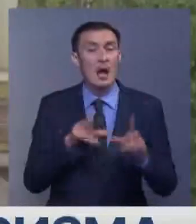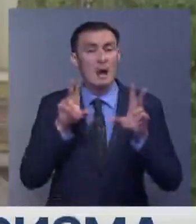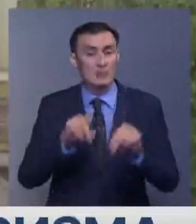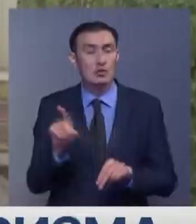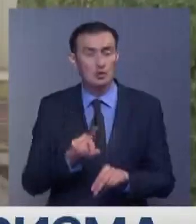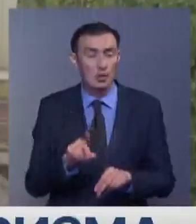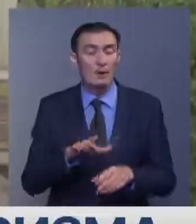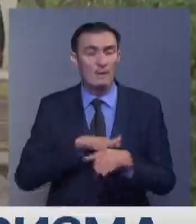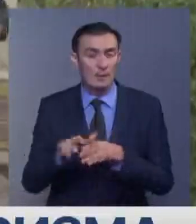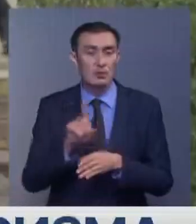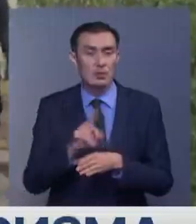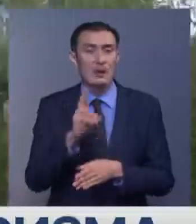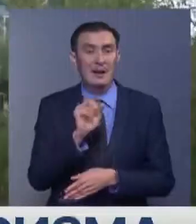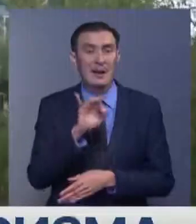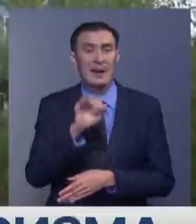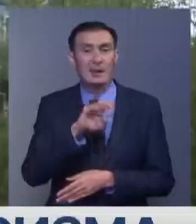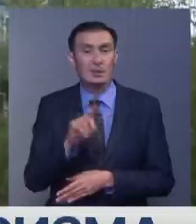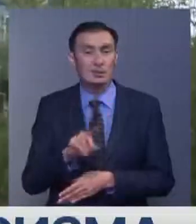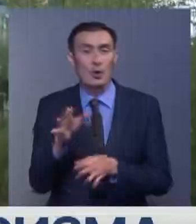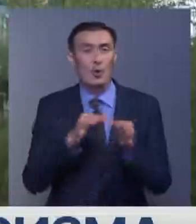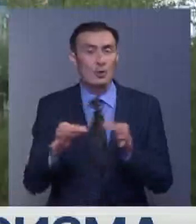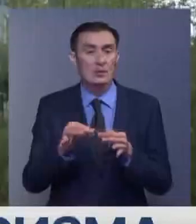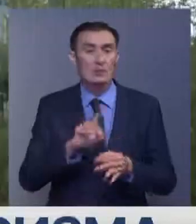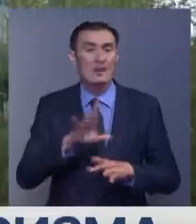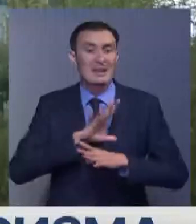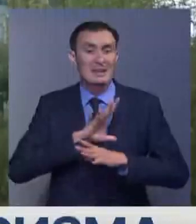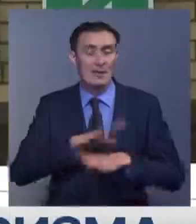что сделают все возможное, чтобы Каратуз не повторил историю печально